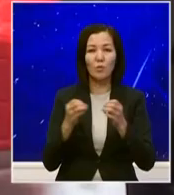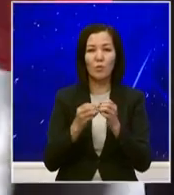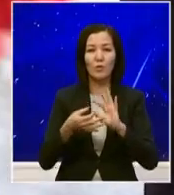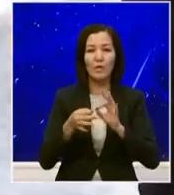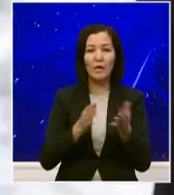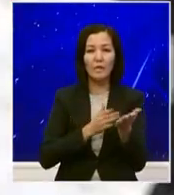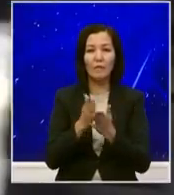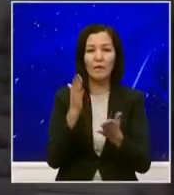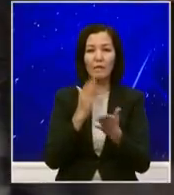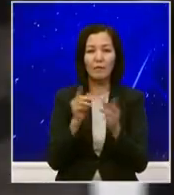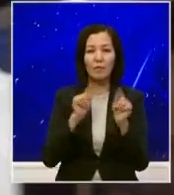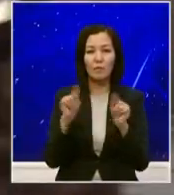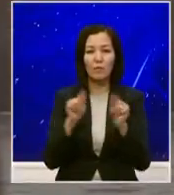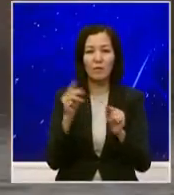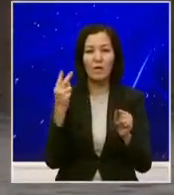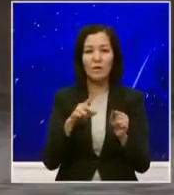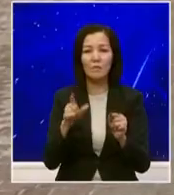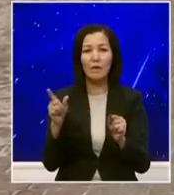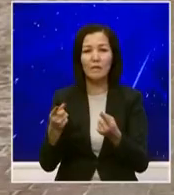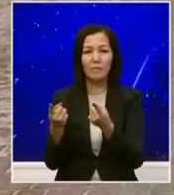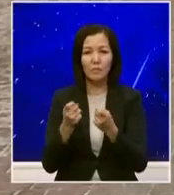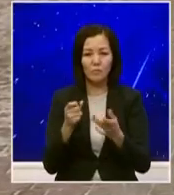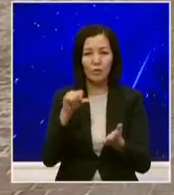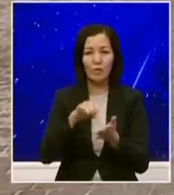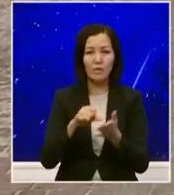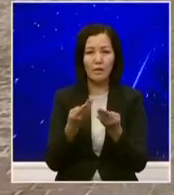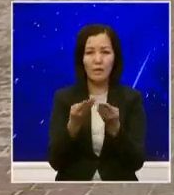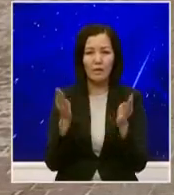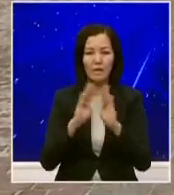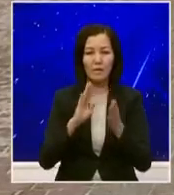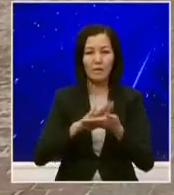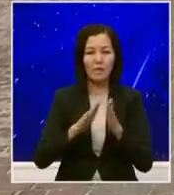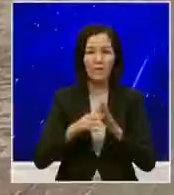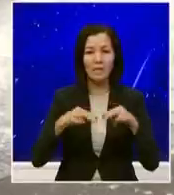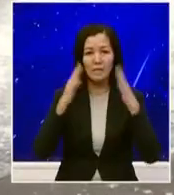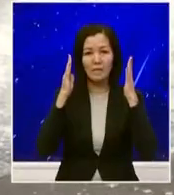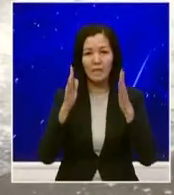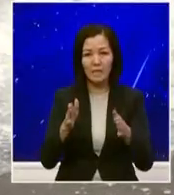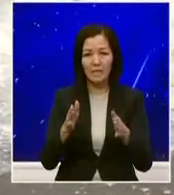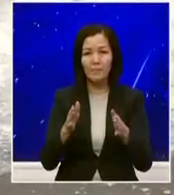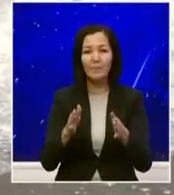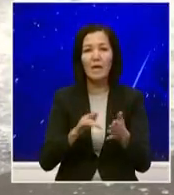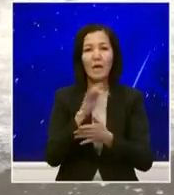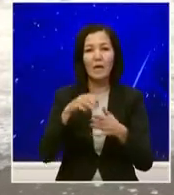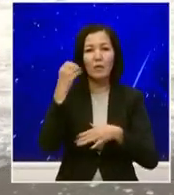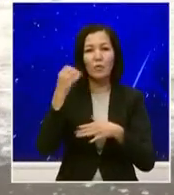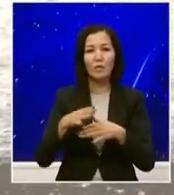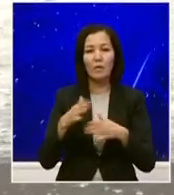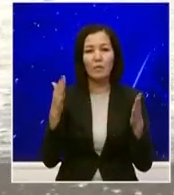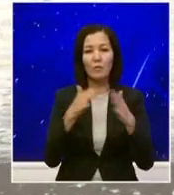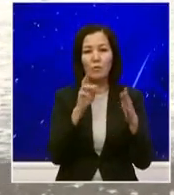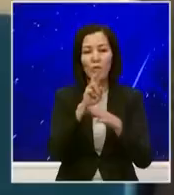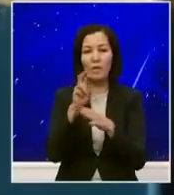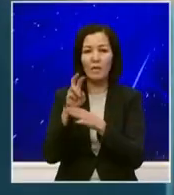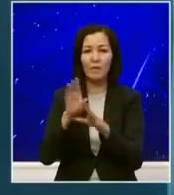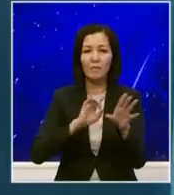бар. Үгіт-насихат жұмысына 20 шақты адам жұмылдырылды. Карантиндік жағдайды ескерді, санитарлық талаптарды сақтады. Қала орталығымен